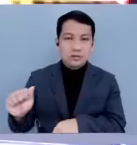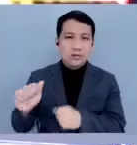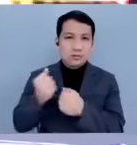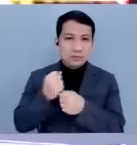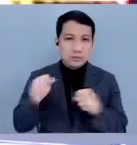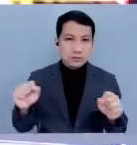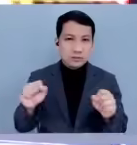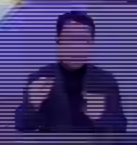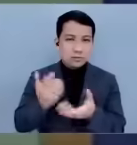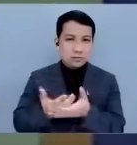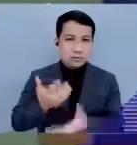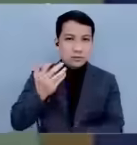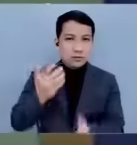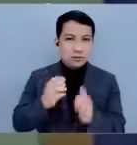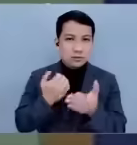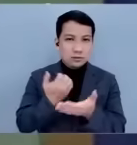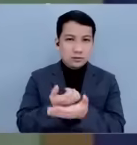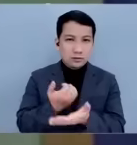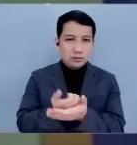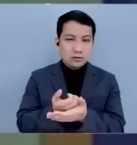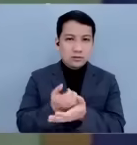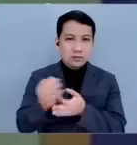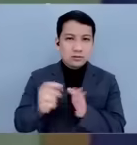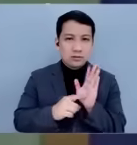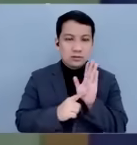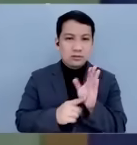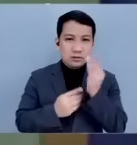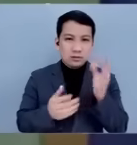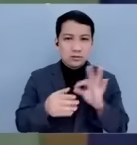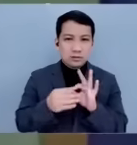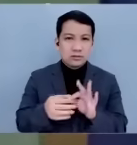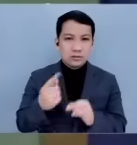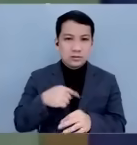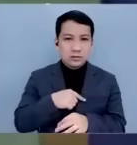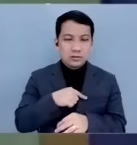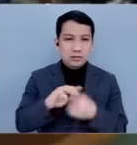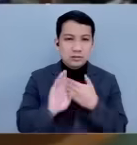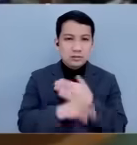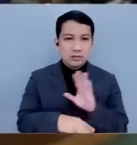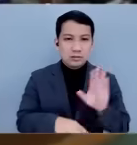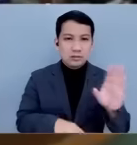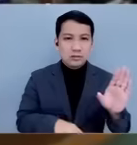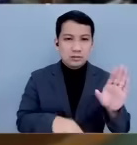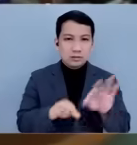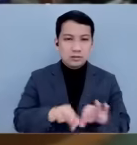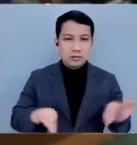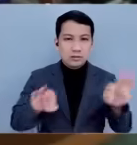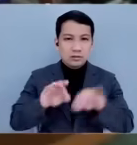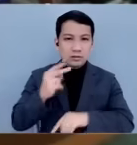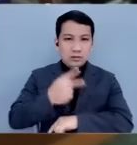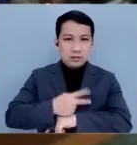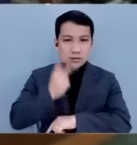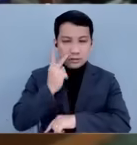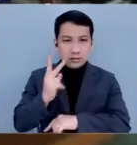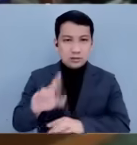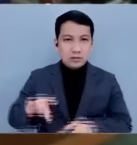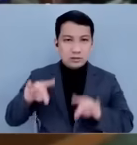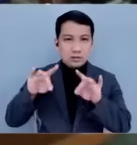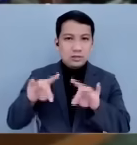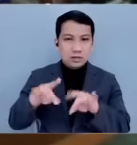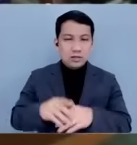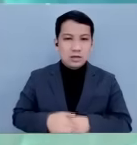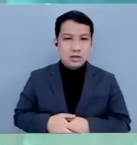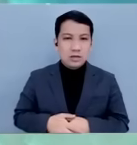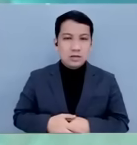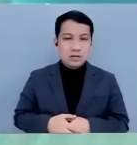ekonomiya. Yan ang ipinalita ni Pangulong Bongbong Marcos pag-uwi niya sa bansa matapos ang dalawang araw na state visit sa Australia.